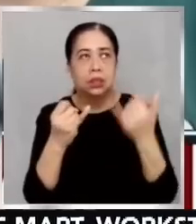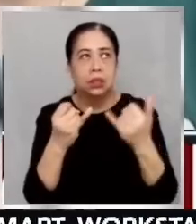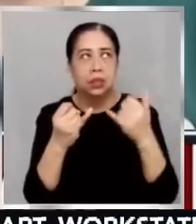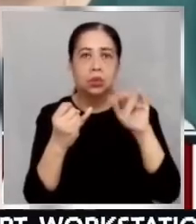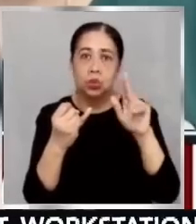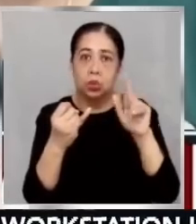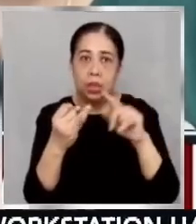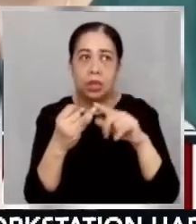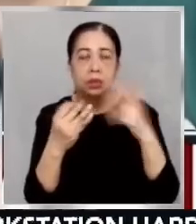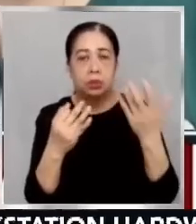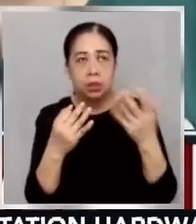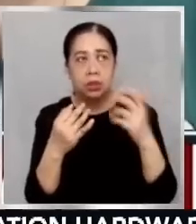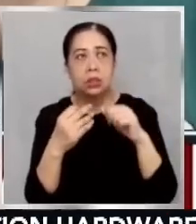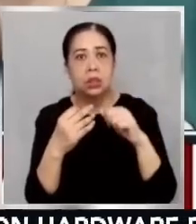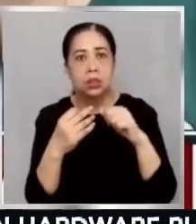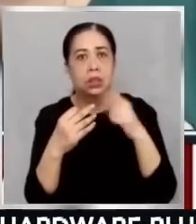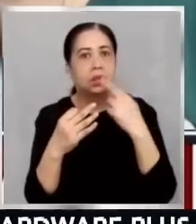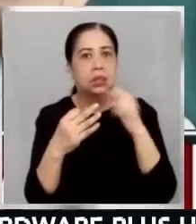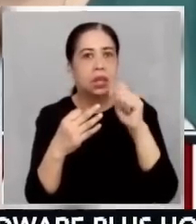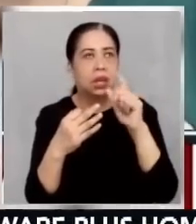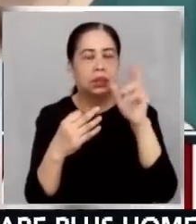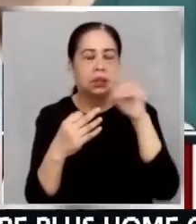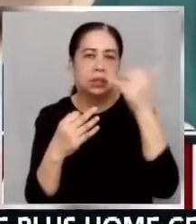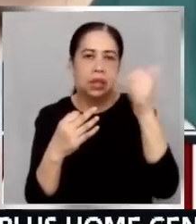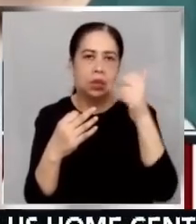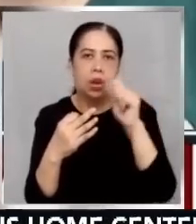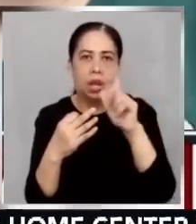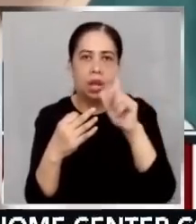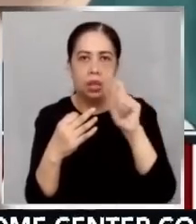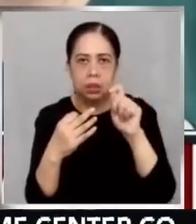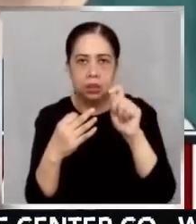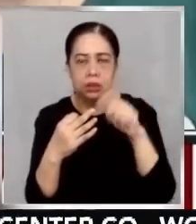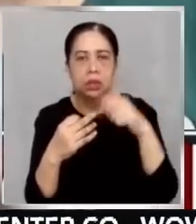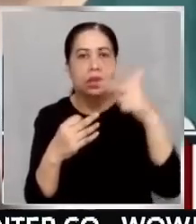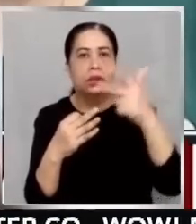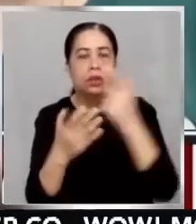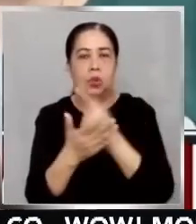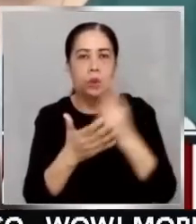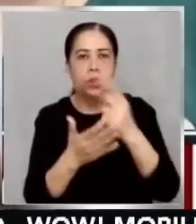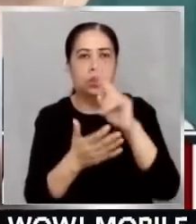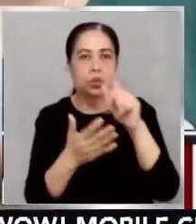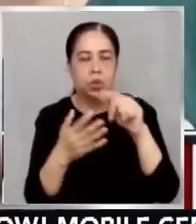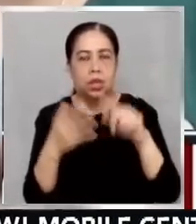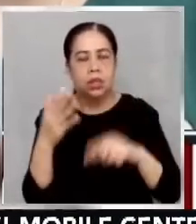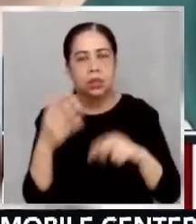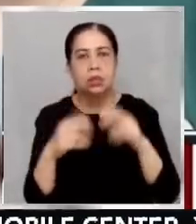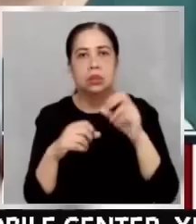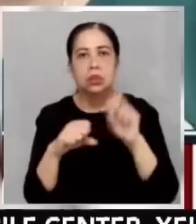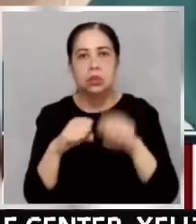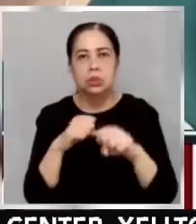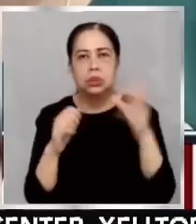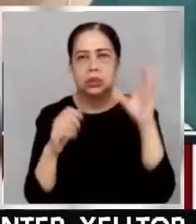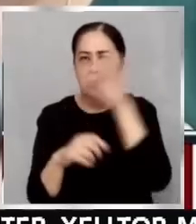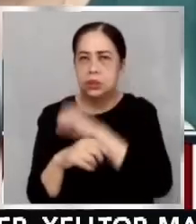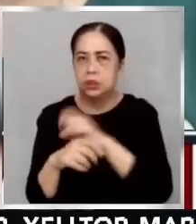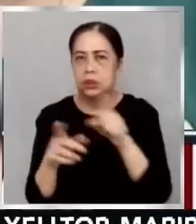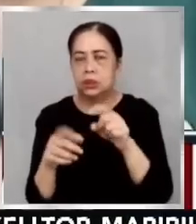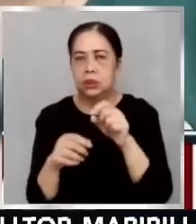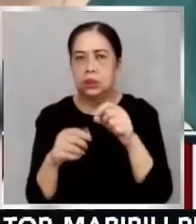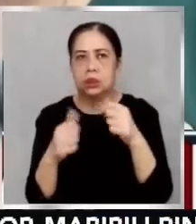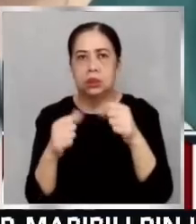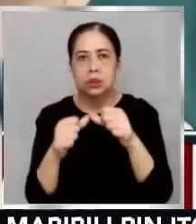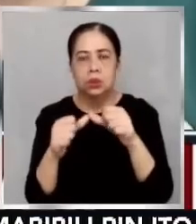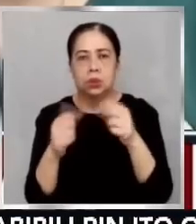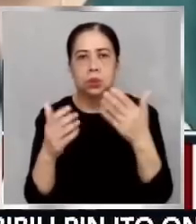posible na may yellow alert sa third week of July. Ngayon, ina-assume natin na aandar na